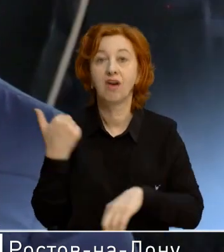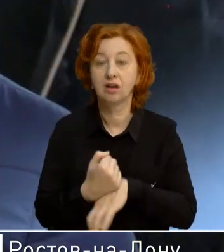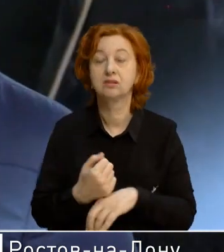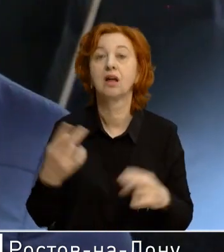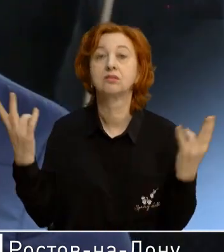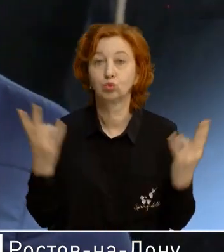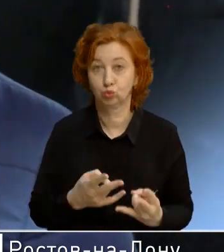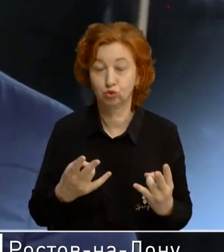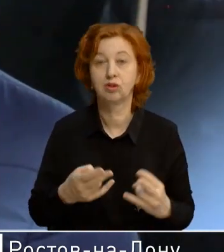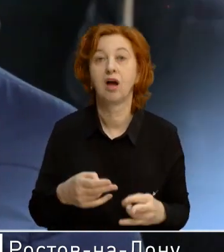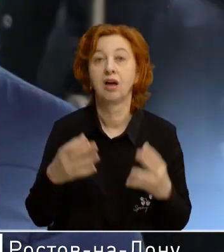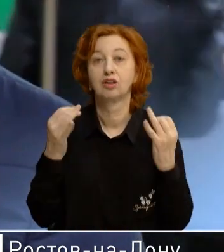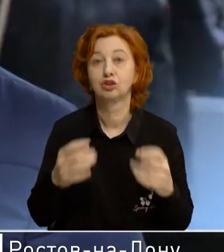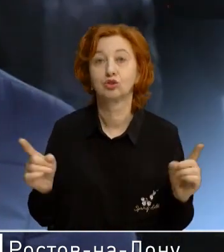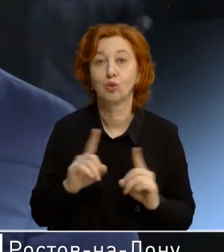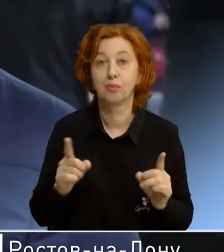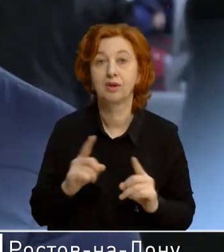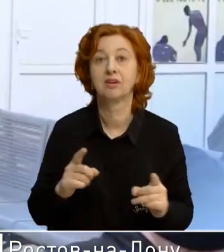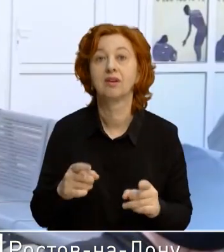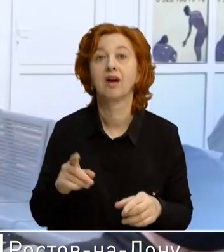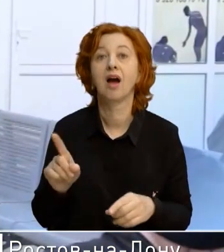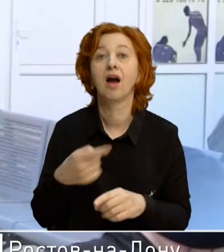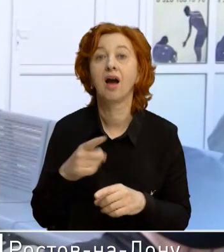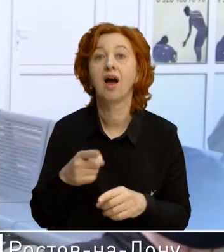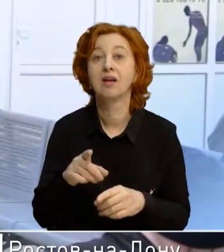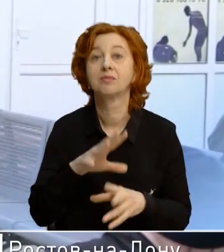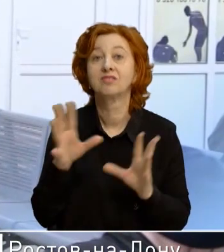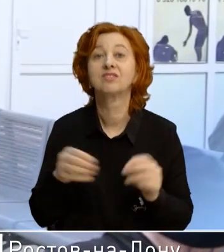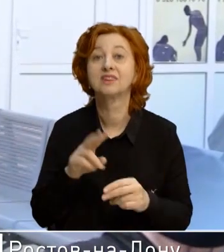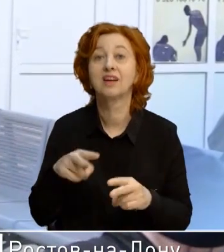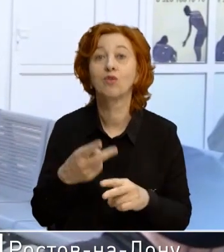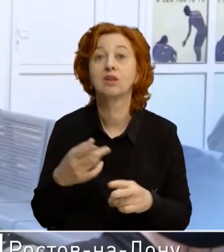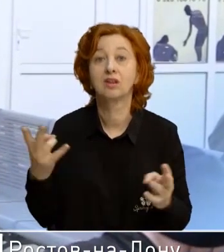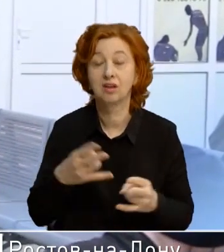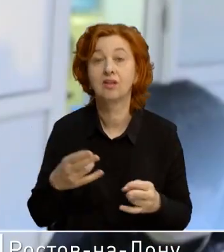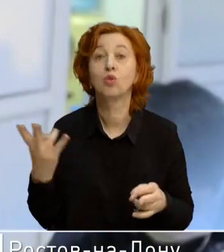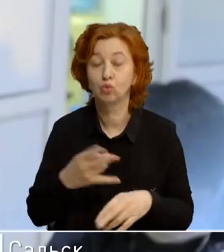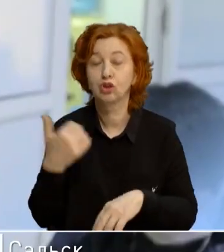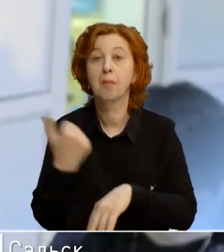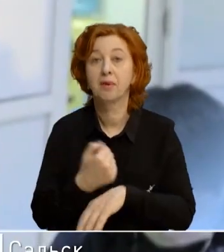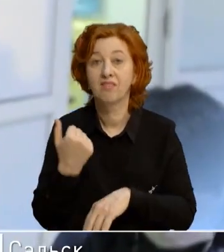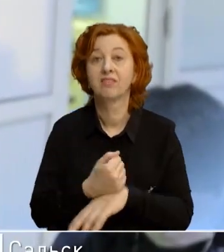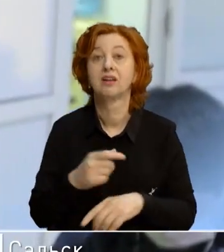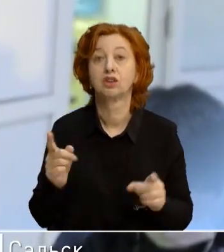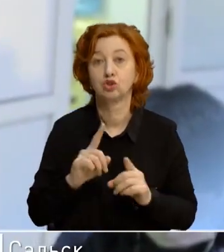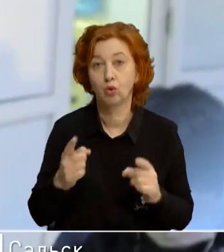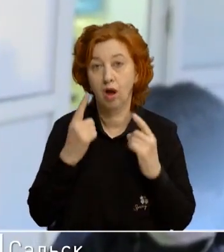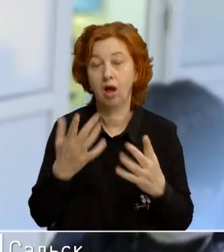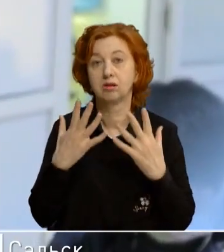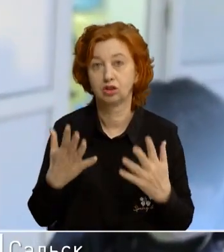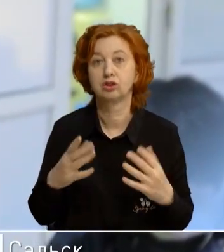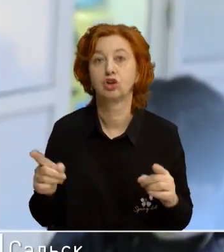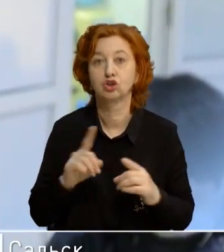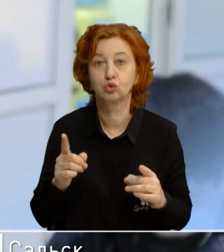нужна, чтобы побороть этот ковид. Нужно прививаться, это безопасно, чего